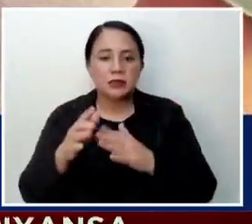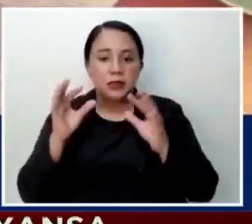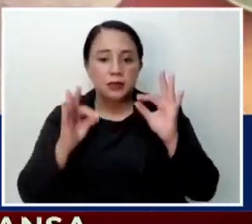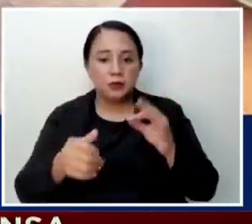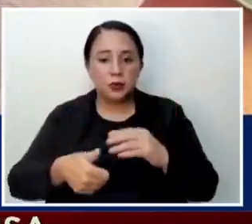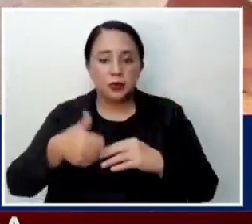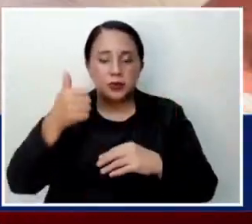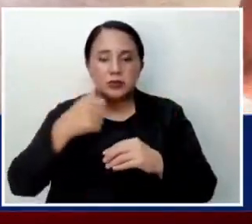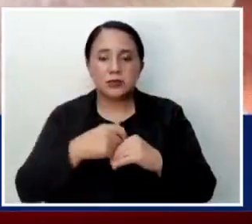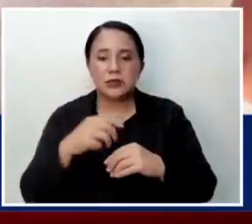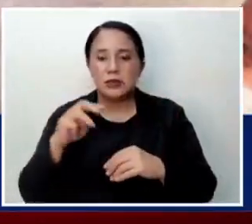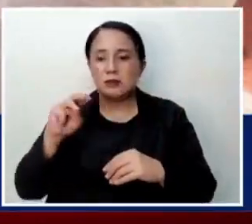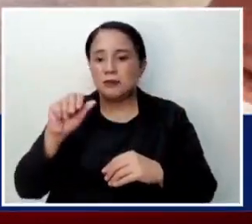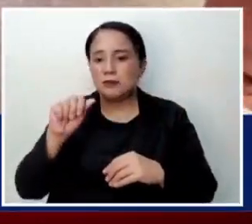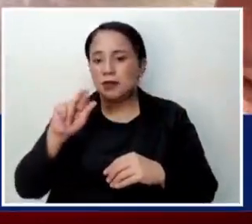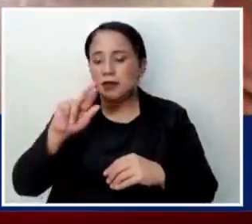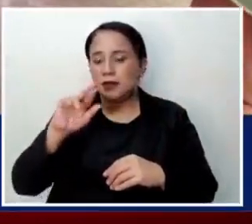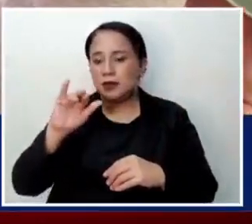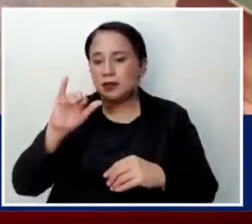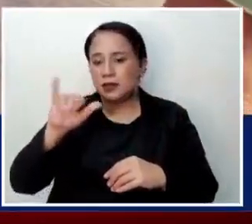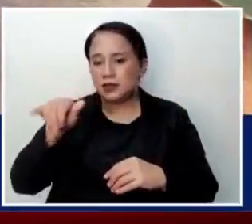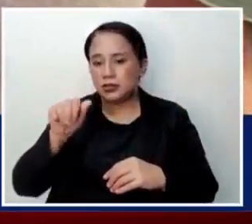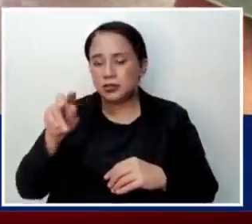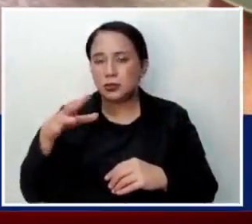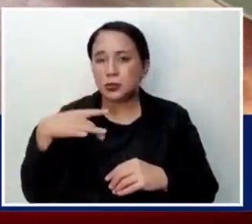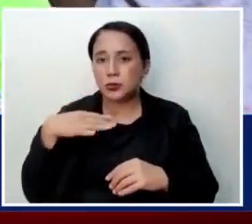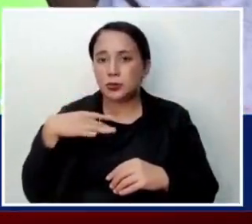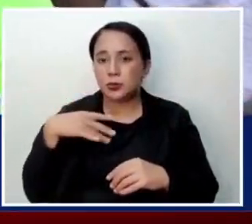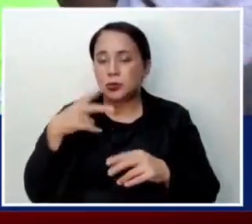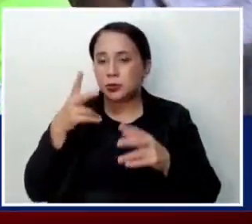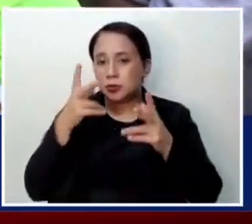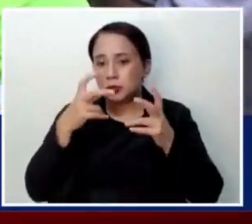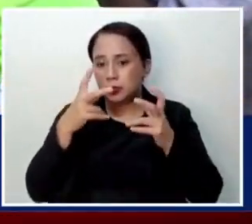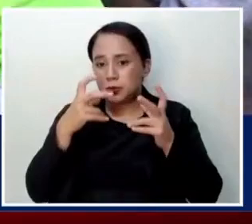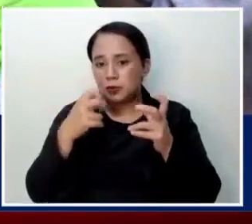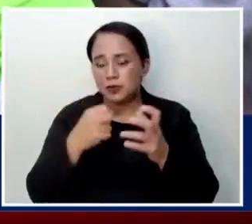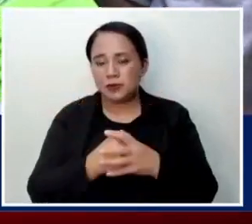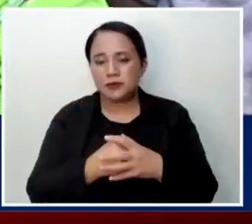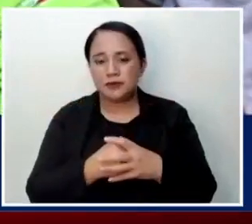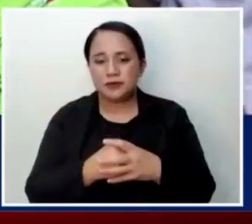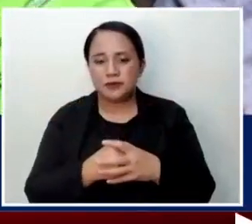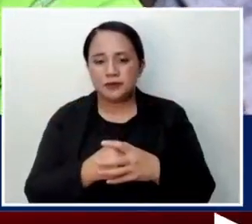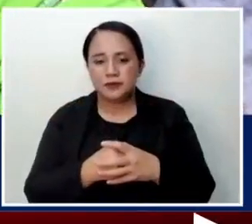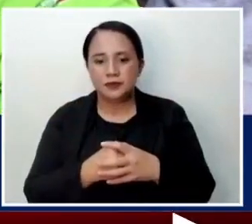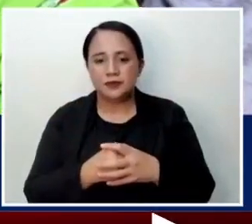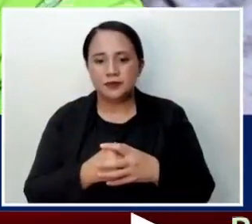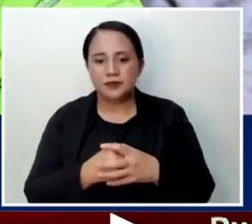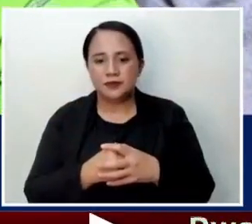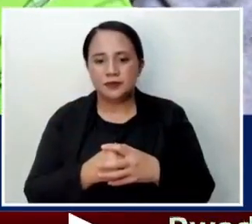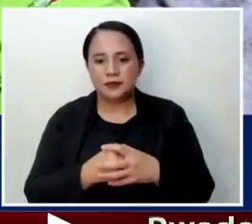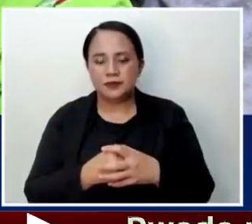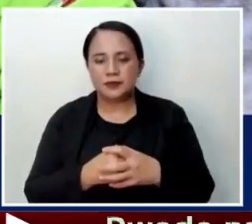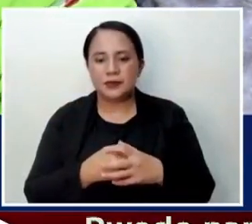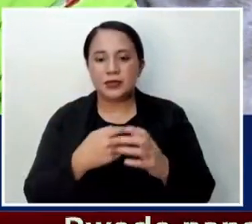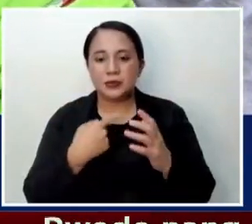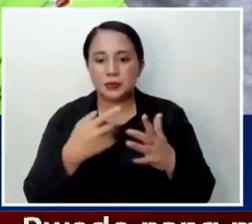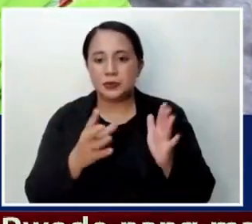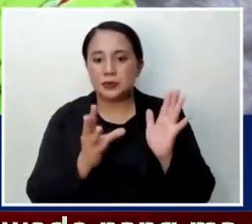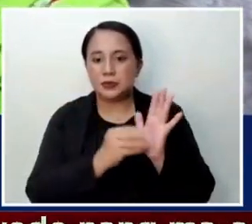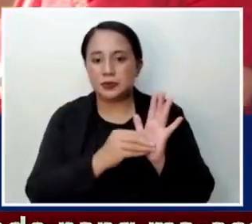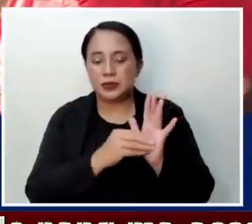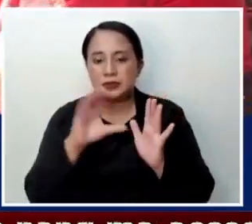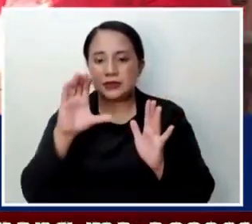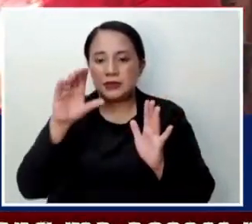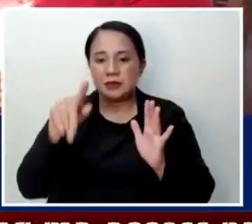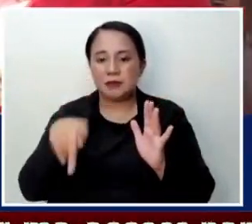Isa si Mary Jane sa matiyagang naghintay at nakinig kay Pacquiao. Yung mga kasama kung saan ako nagaling. In-record pa niya sa kanyang cellphone